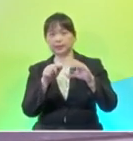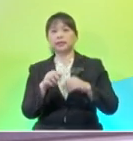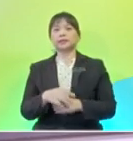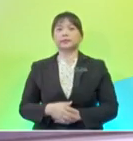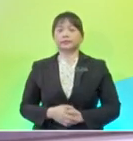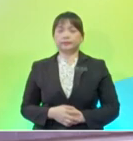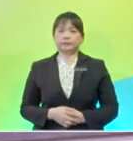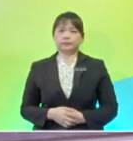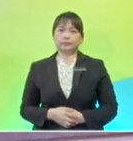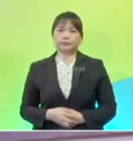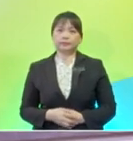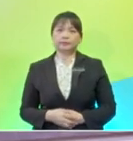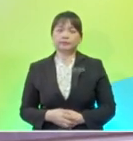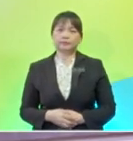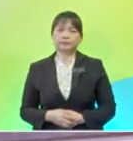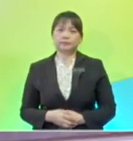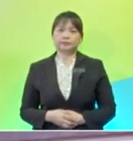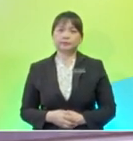panjang macam